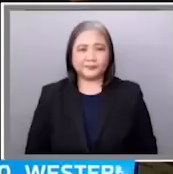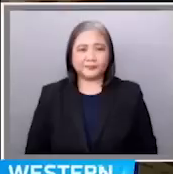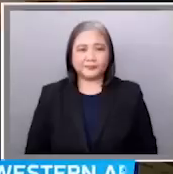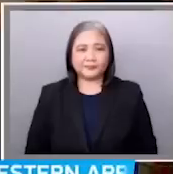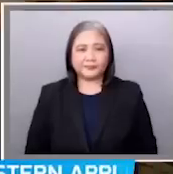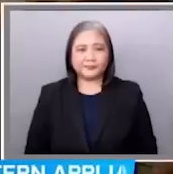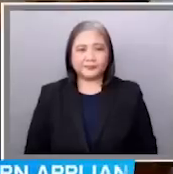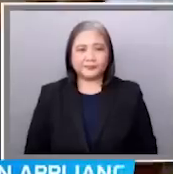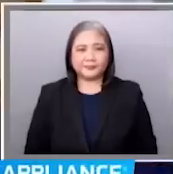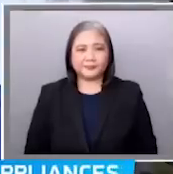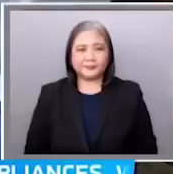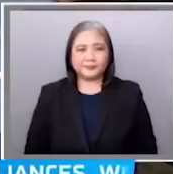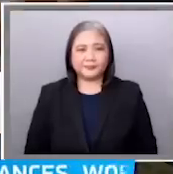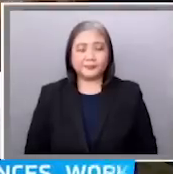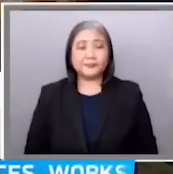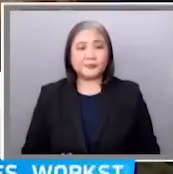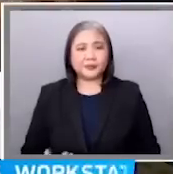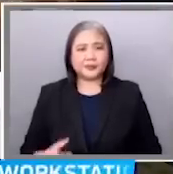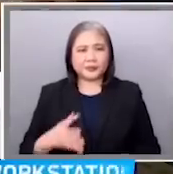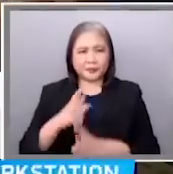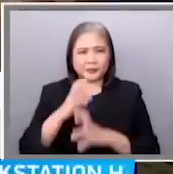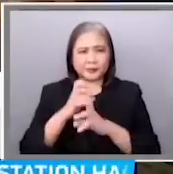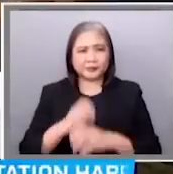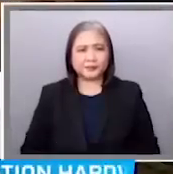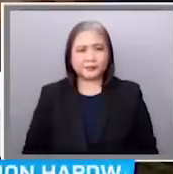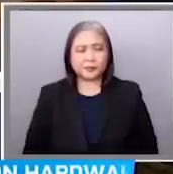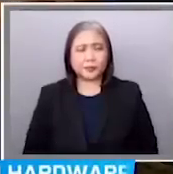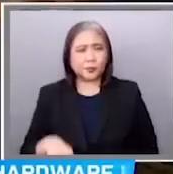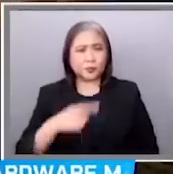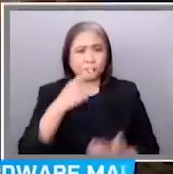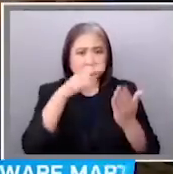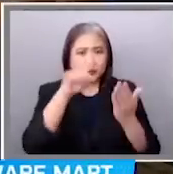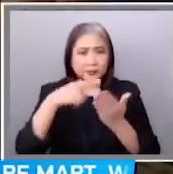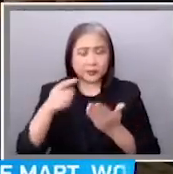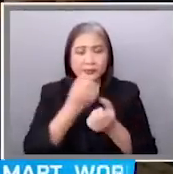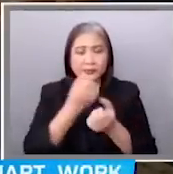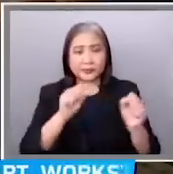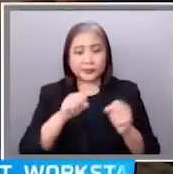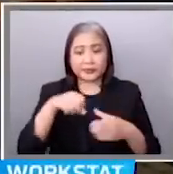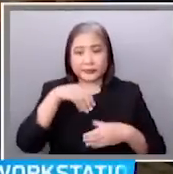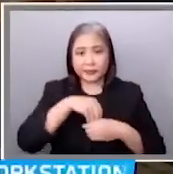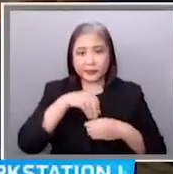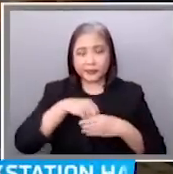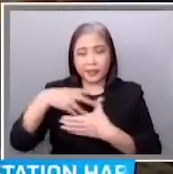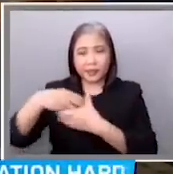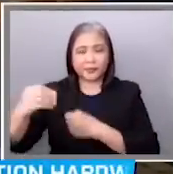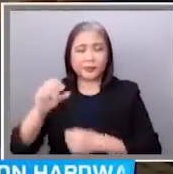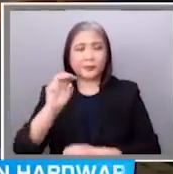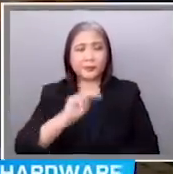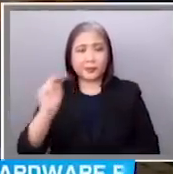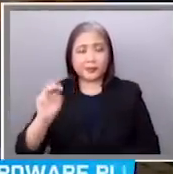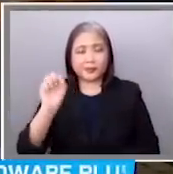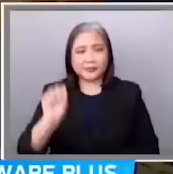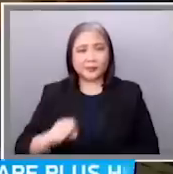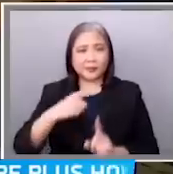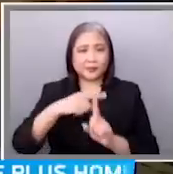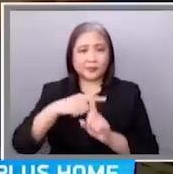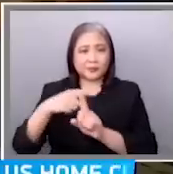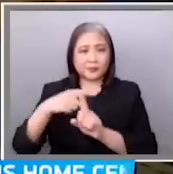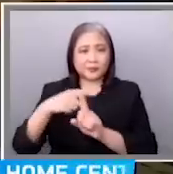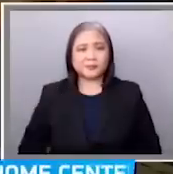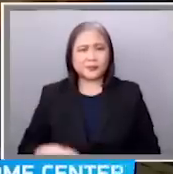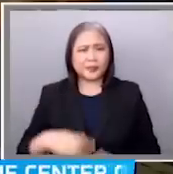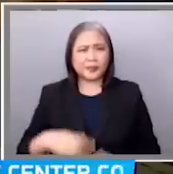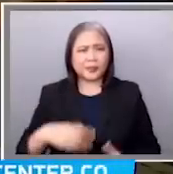Rafi, mahigpit ang seguridad sa loob at labas ng Manila South Cemetery. Sa labas ng sementeryo, Makati LGU nagbabantay